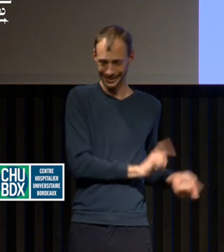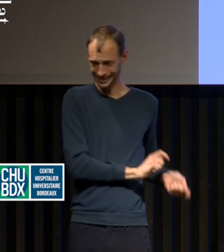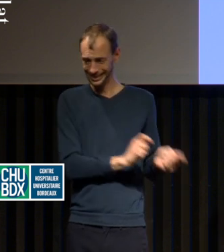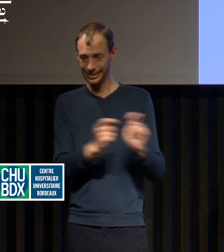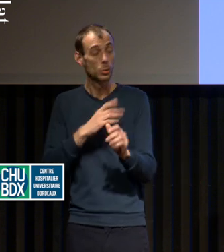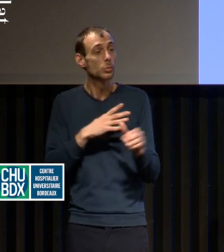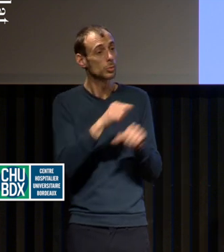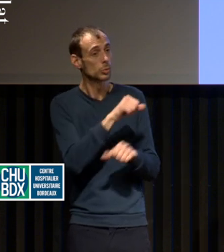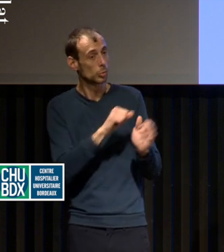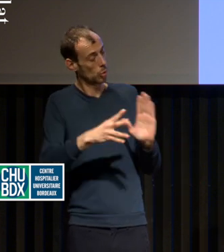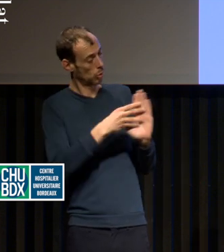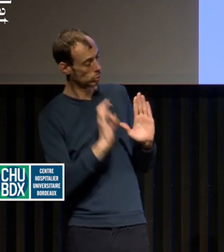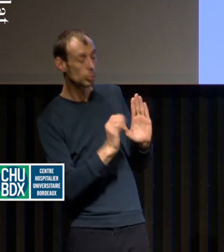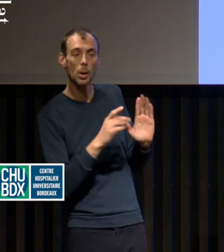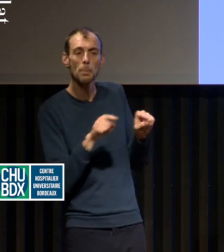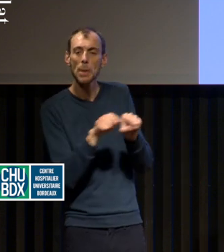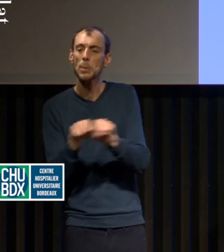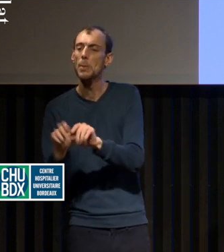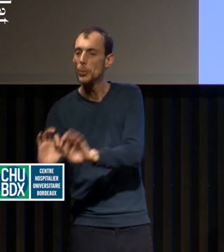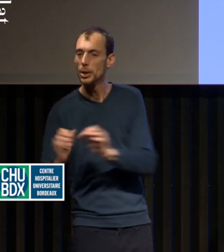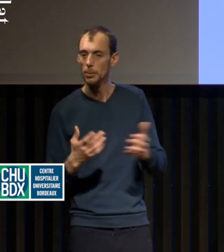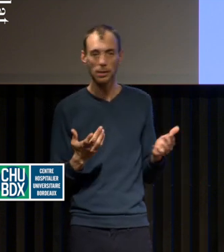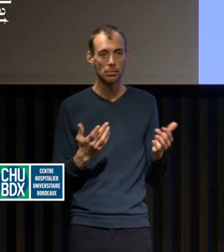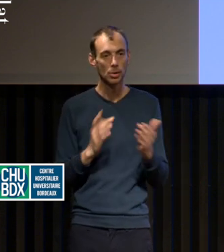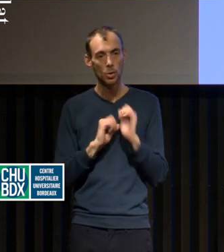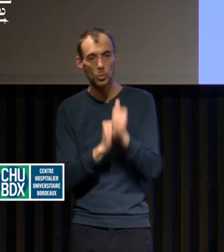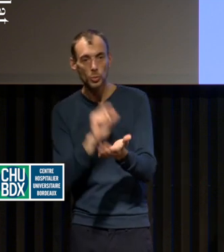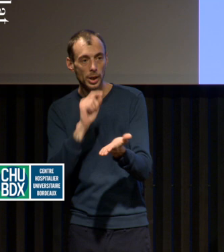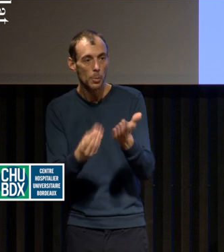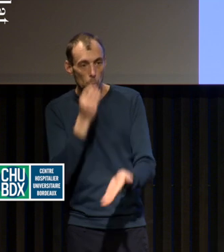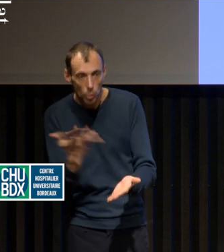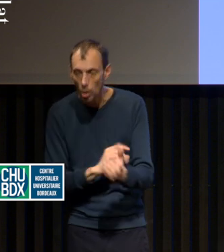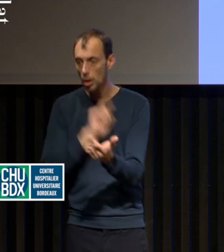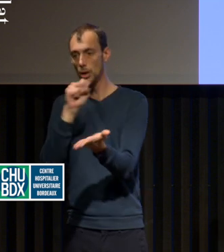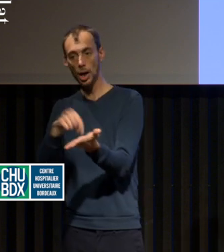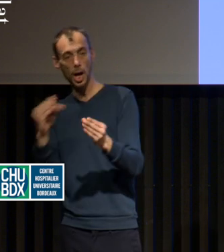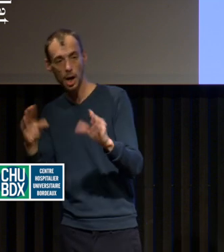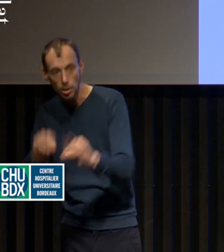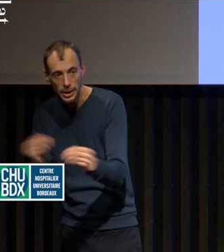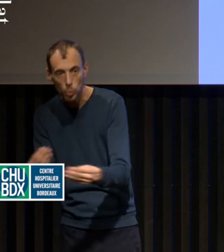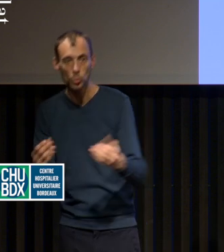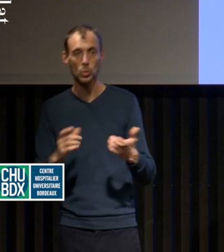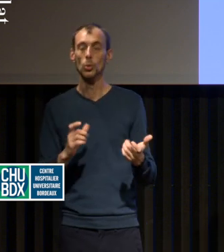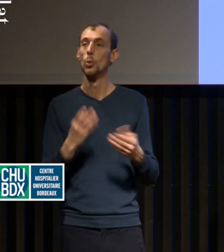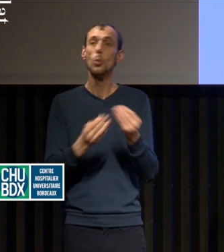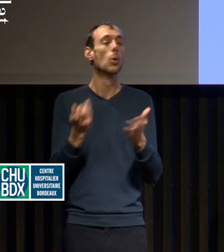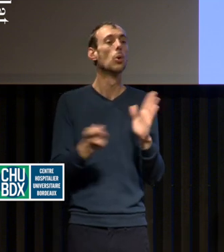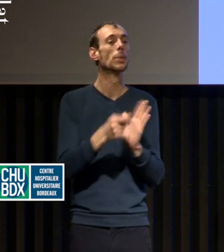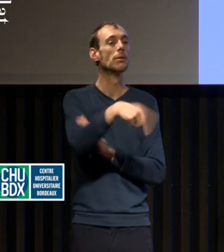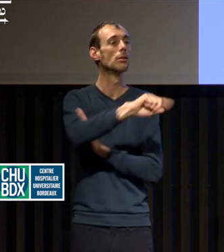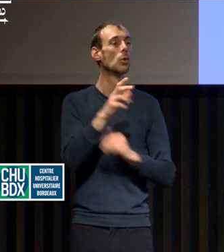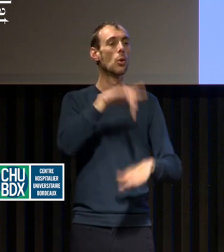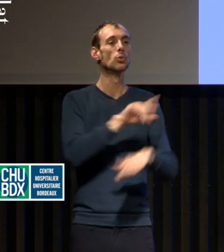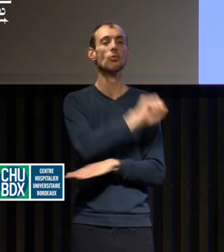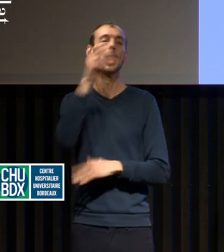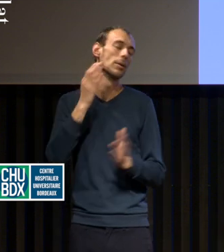mais ce que vous allez manger, ce que vous allez vivre, l'endroit où vous allez être, quand vous partez en voyage, quand on pouvait encore le faire, qu'est-ce qui fait votre intestin,